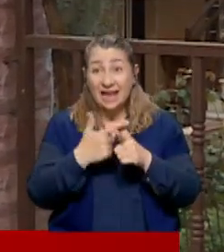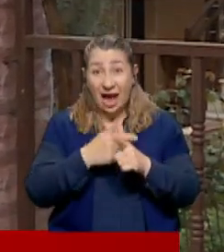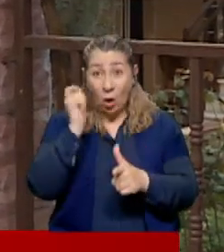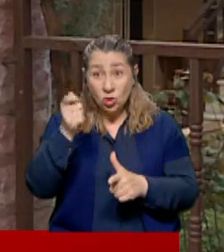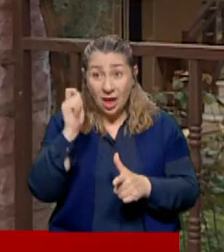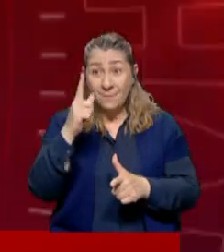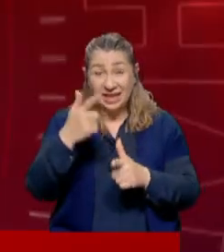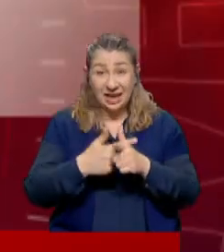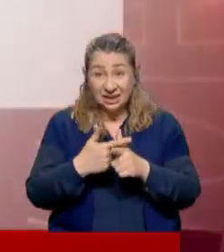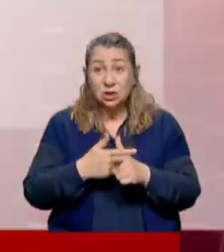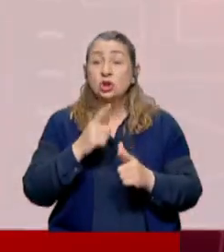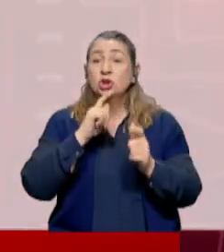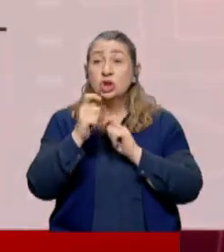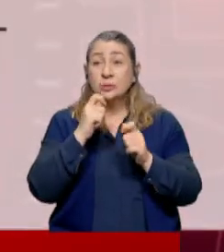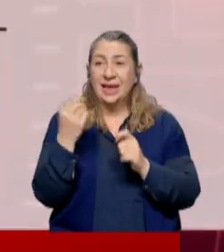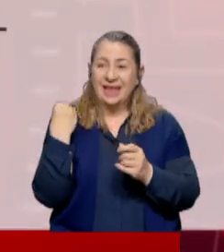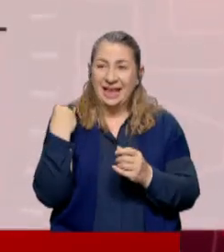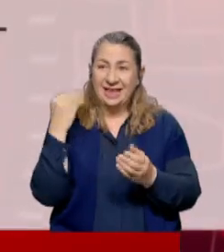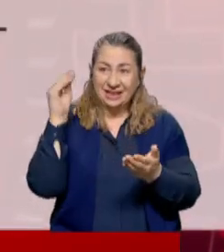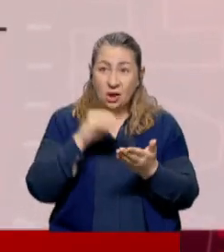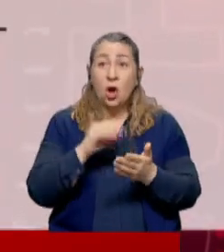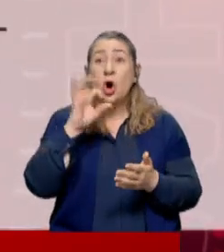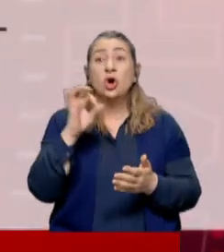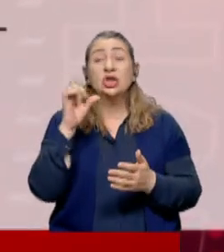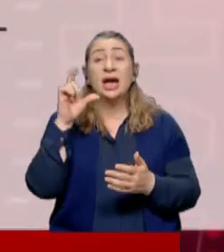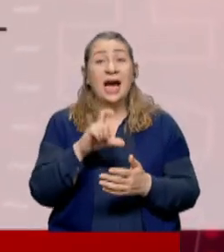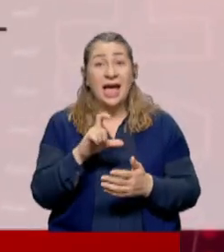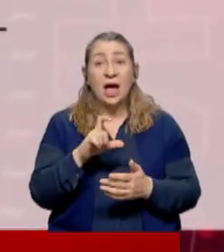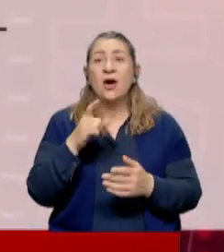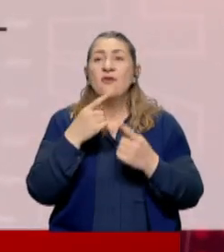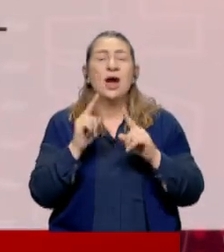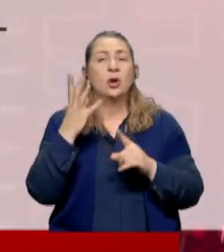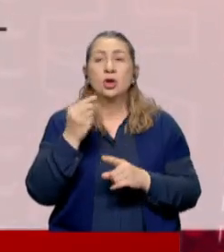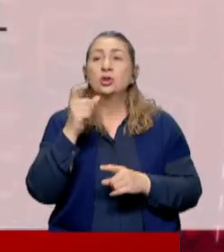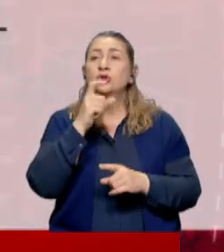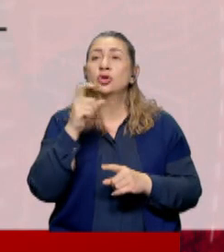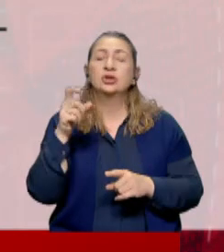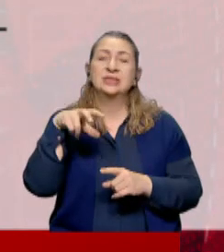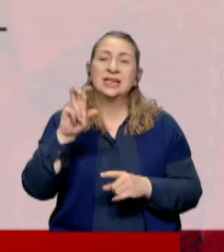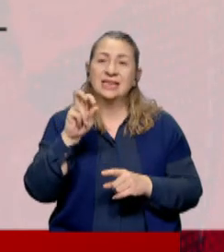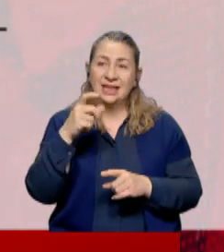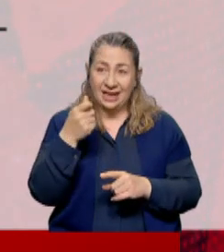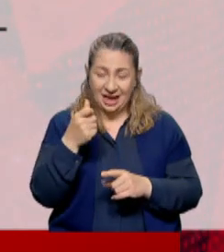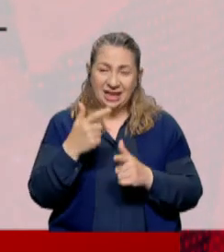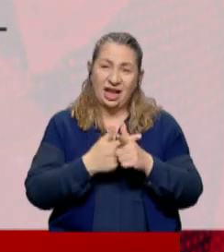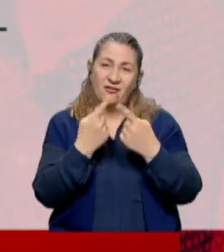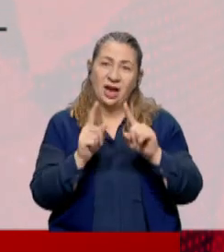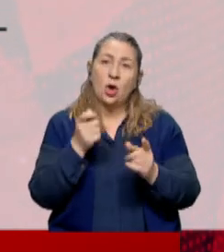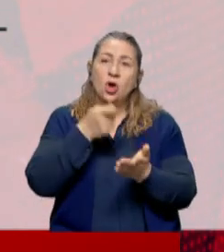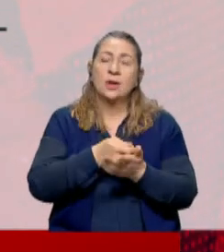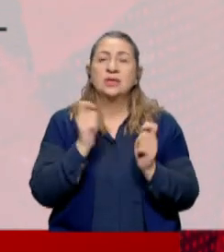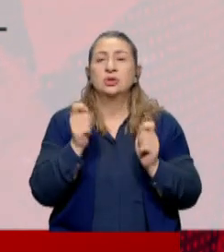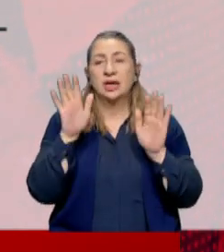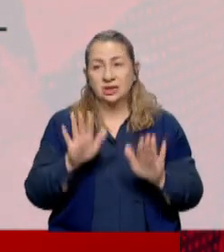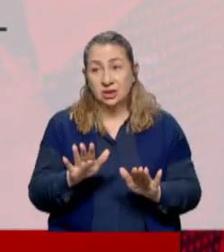ödeyen bir kiracı sözleşme yenileme tarihi Ocak ayındaysa fark olarak 980 lira kira farkı ödemek